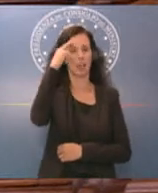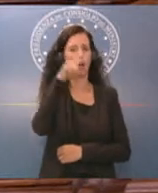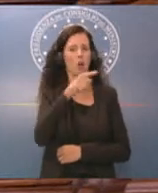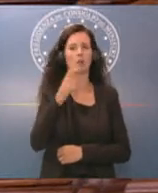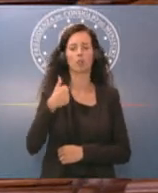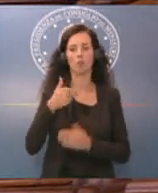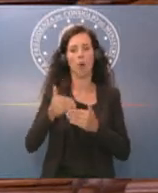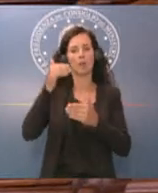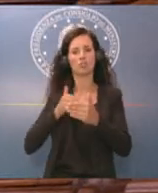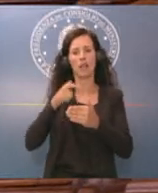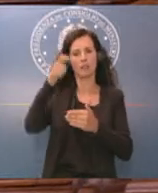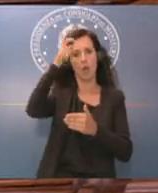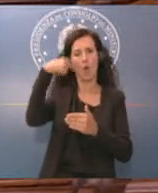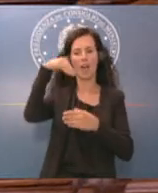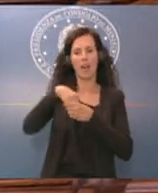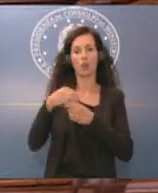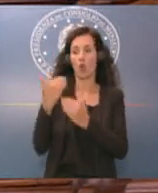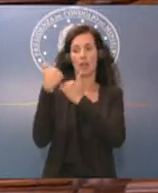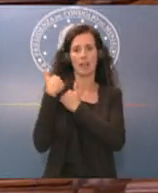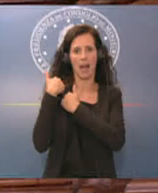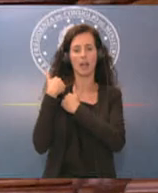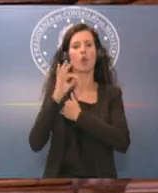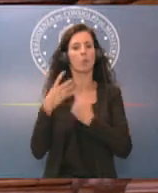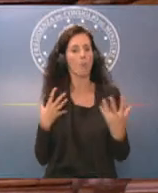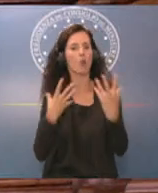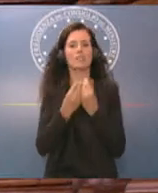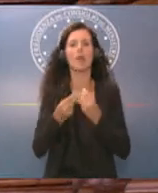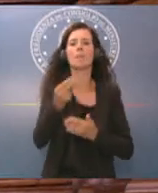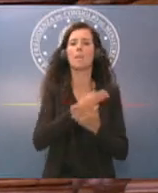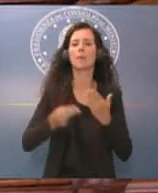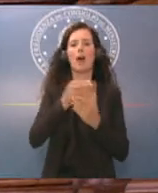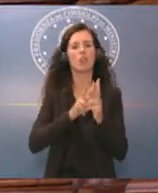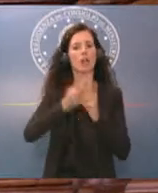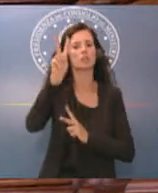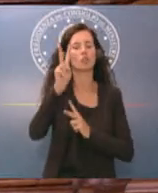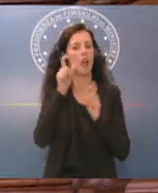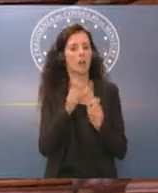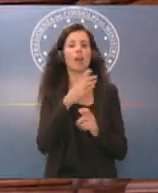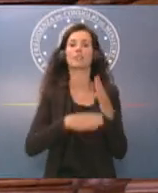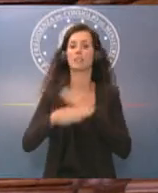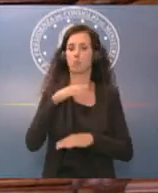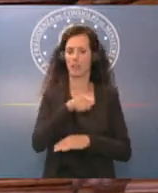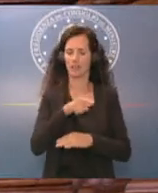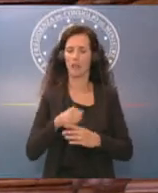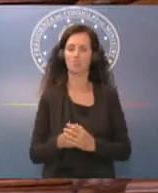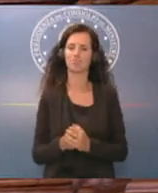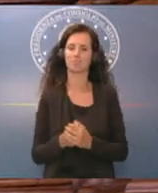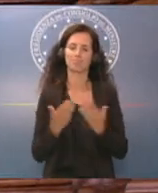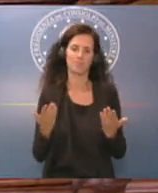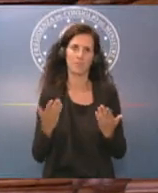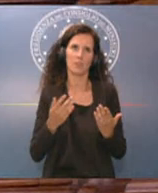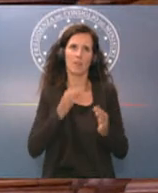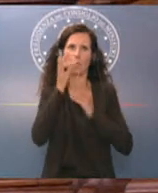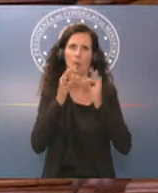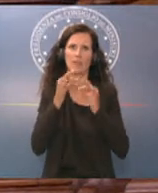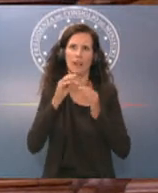incarico governativo facemmo il piano nazionale per la disabilità, parlo appunto di vari anni